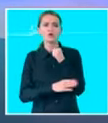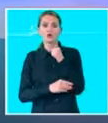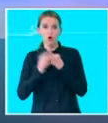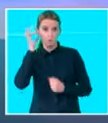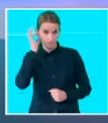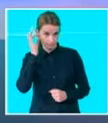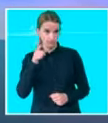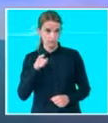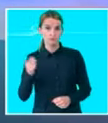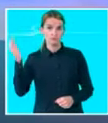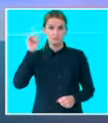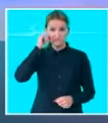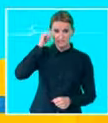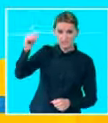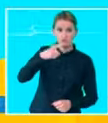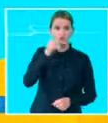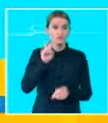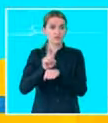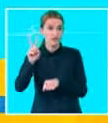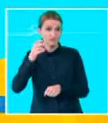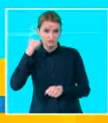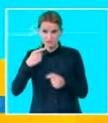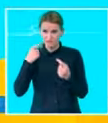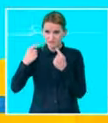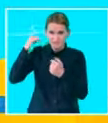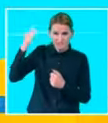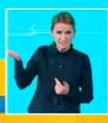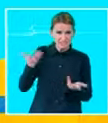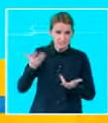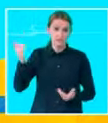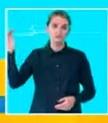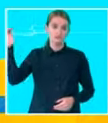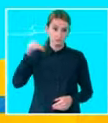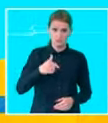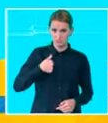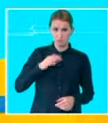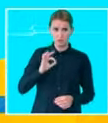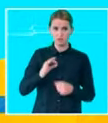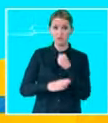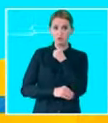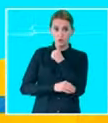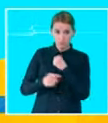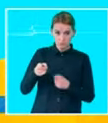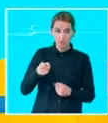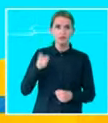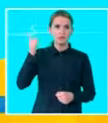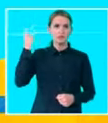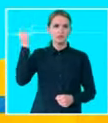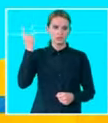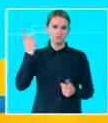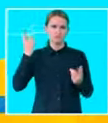ми го даде и каза: моля ви се, говорете вие, защото се притесняваше да говори. Линейката дойде може би след около 15